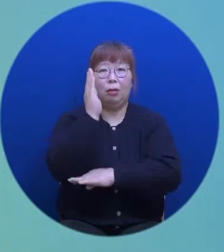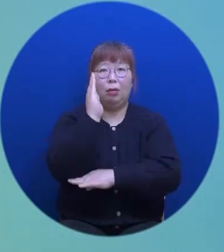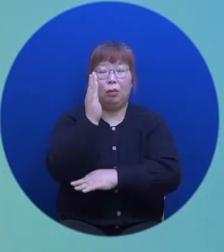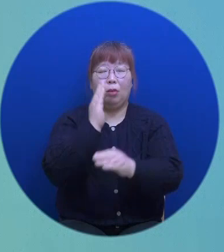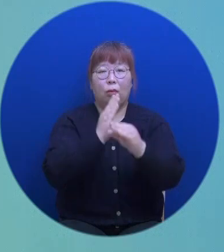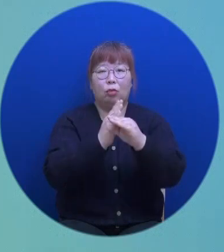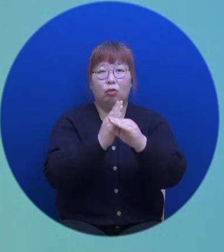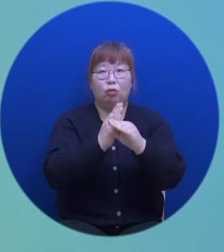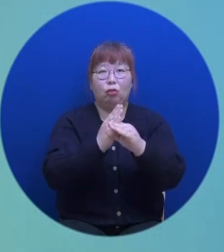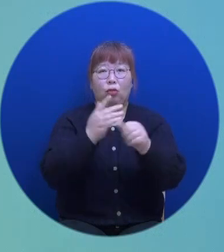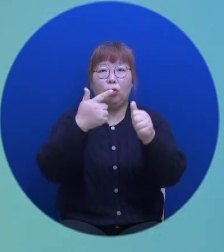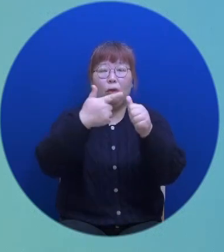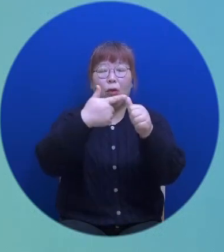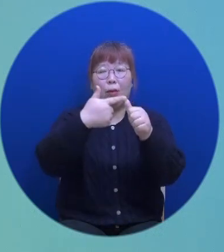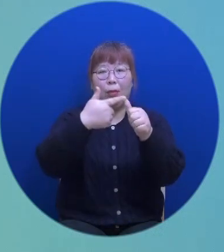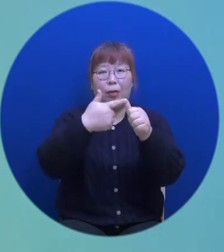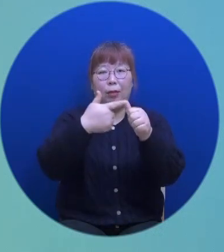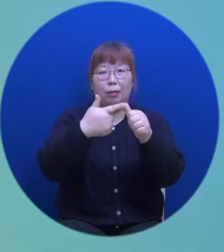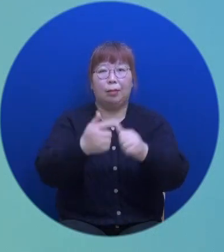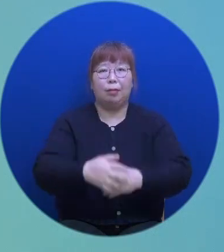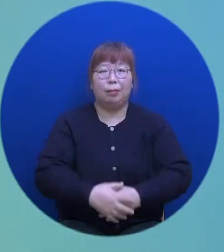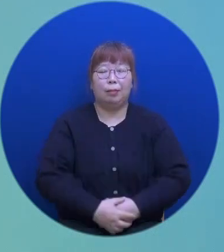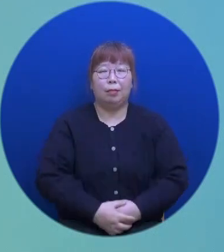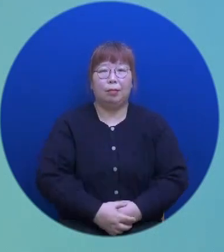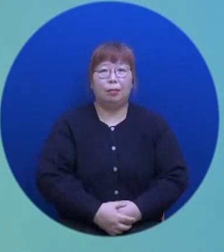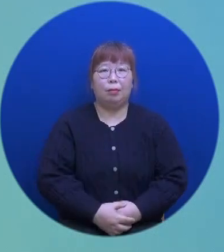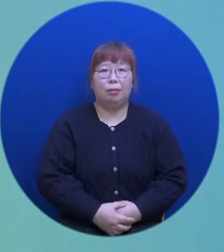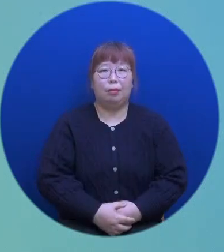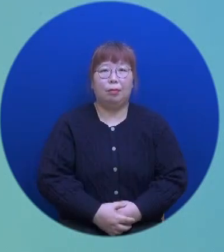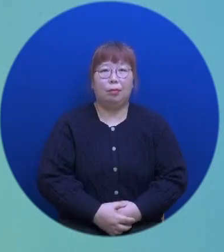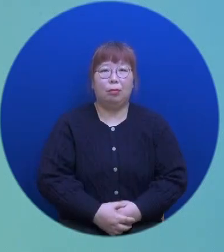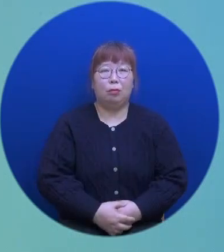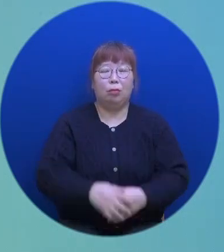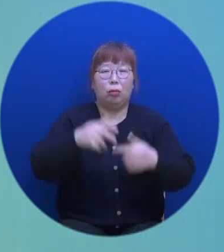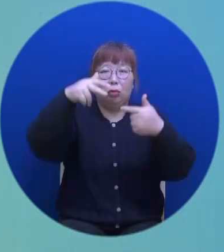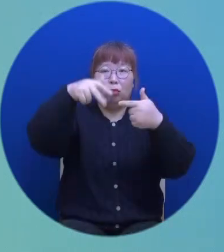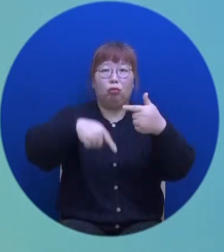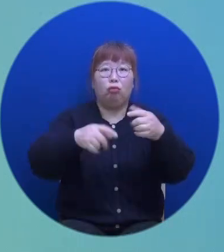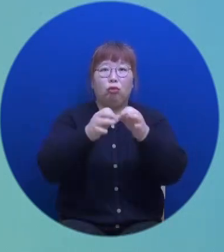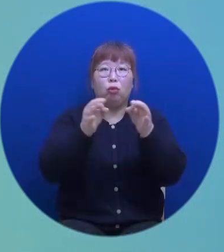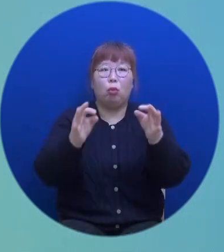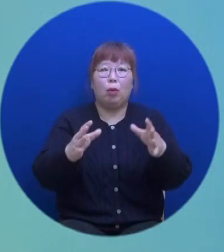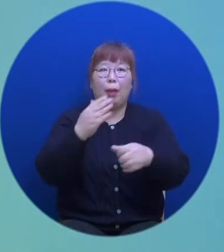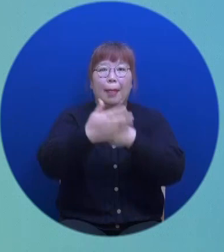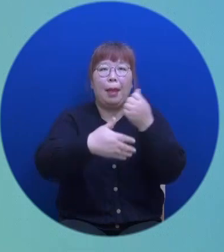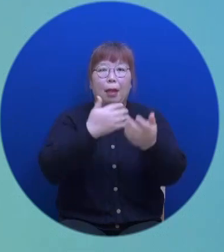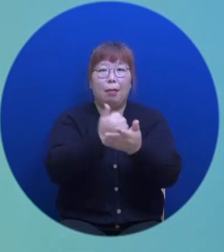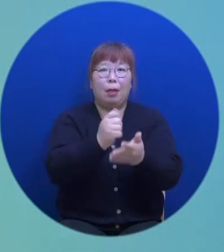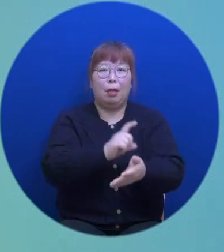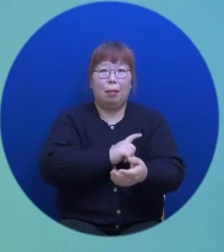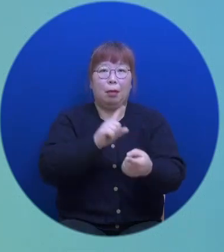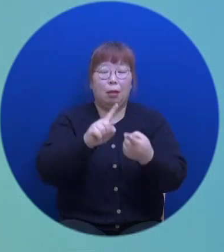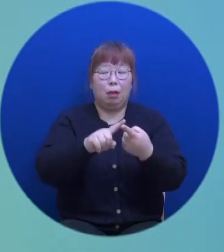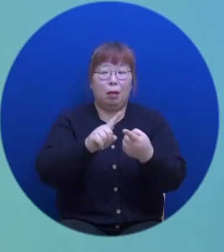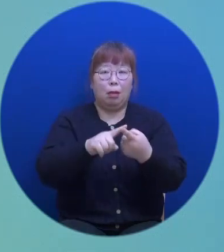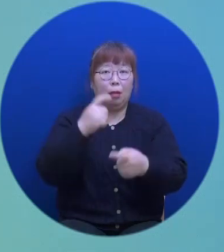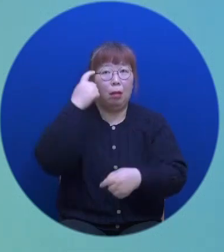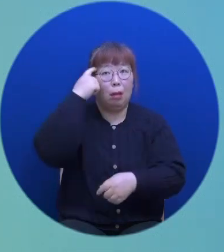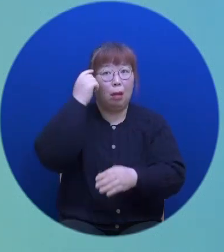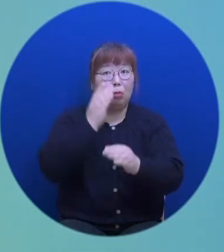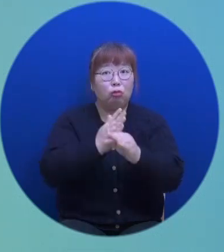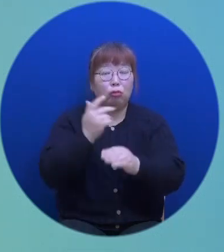벌써 6번째가 되었어요. 우리가 6주간 하나님의 이름에 대해 살펴보았고, 이제